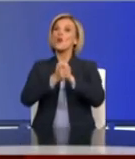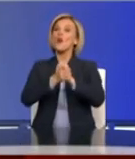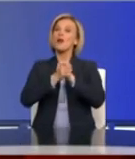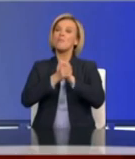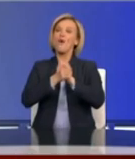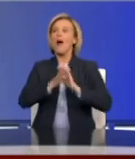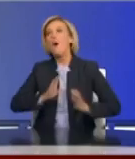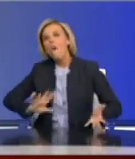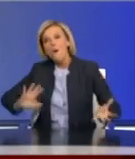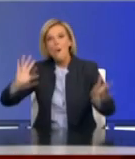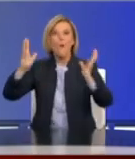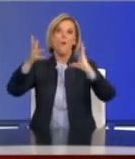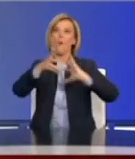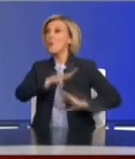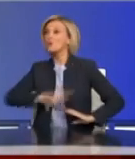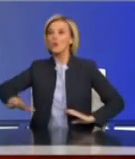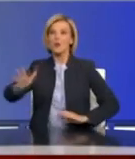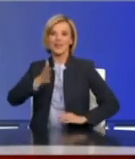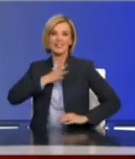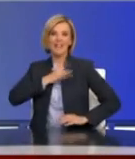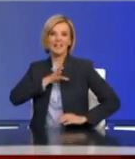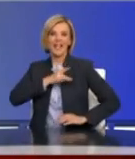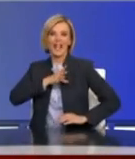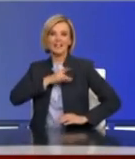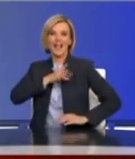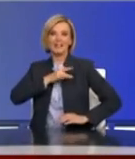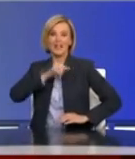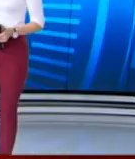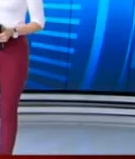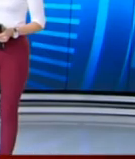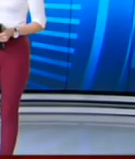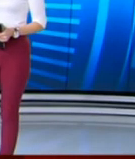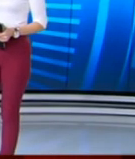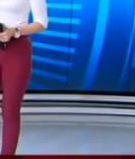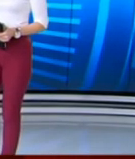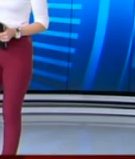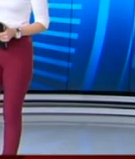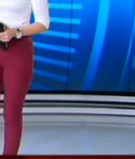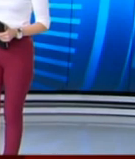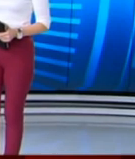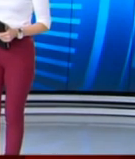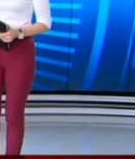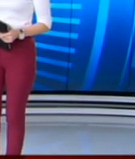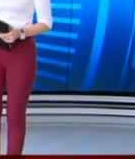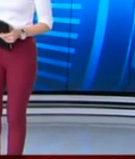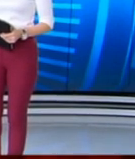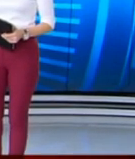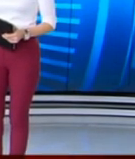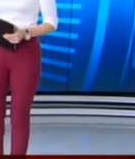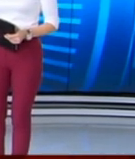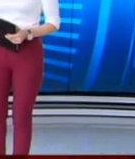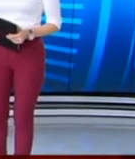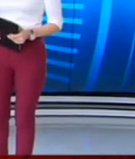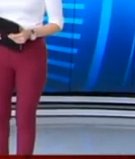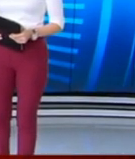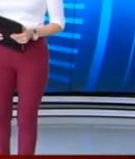Σήμερα η καρδιά σας χτυπάει στην Αθήνα. Στην παρουσιάστριά του ήταν η Σοφία Κορμά, που υπηρετεί στην Διεύθυνση Ενημέρωσης